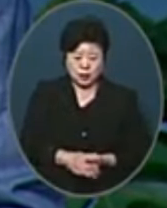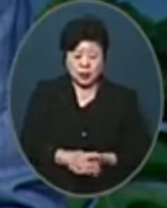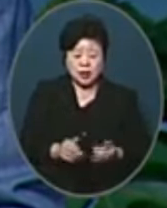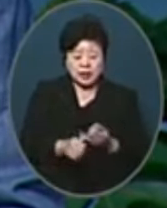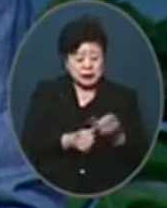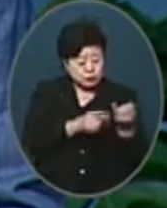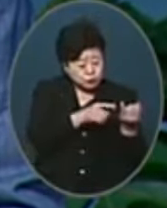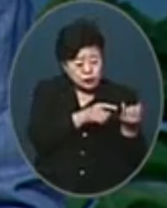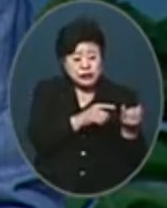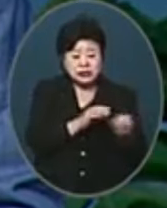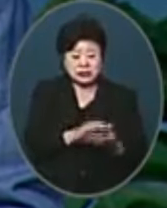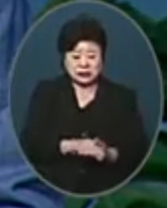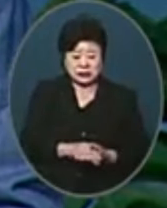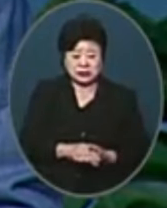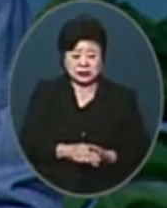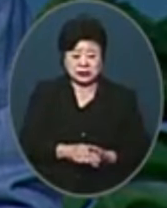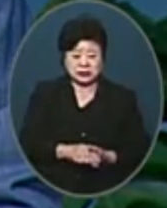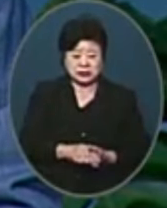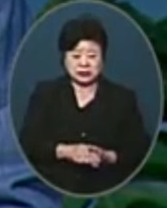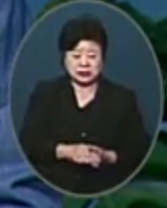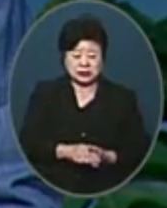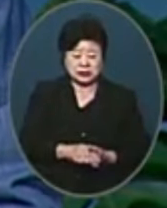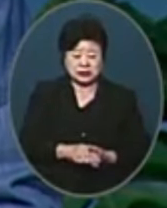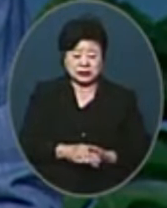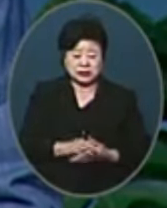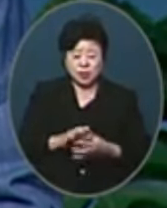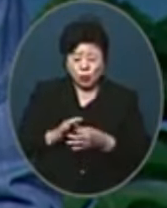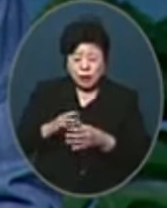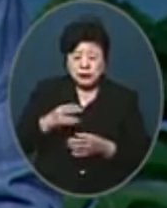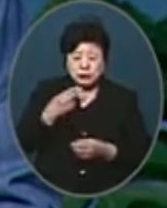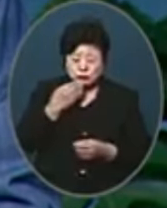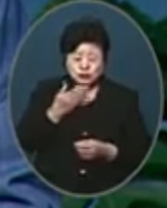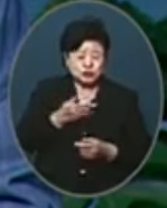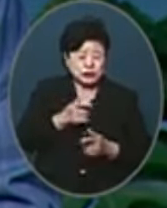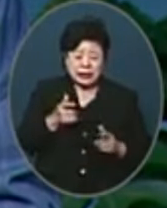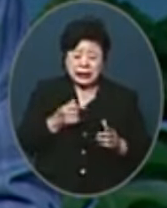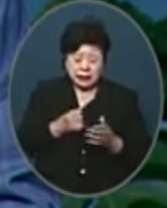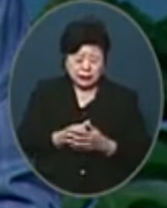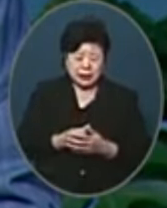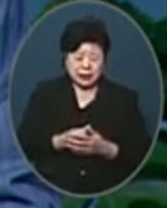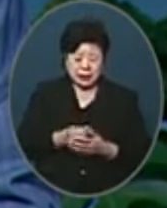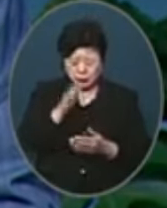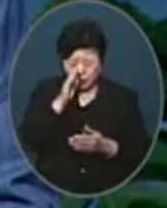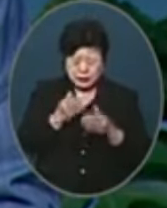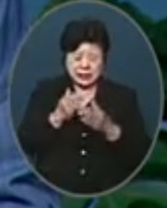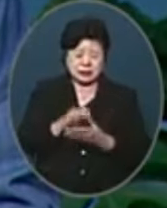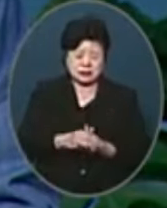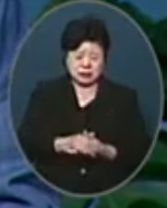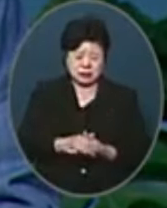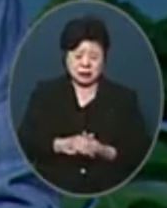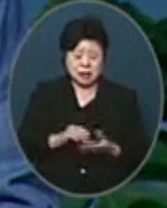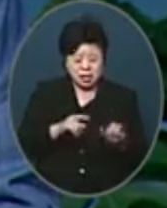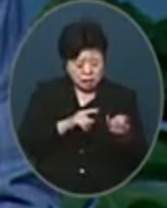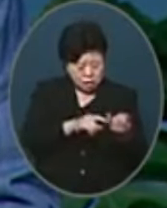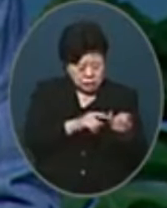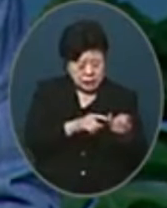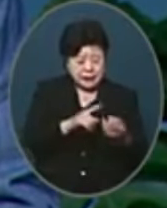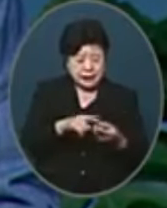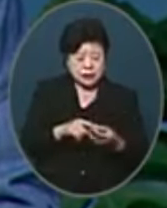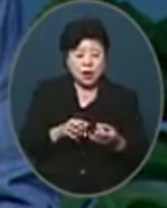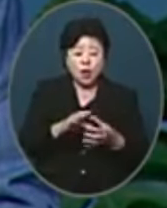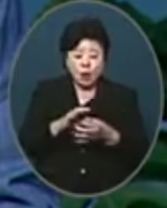아내를 그냥 내 동댕이 쳐 놓았기 때문에 저렇게 됐지 않냐. 관심을 기울여 주라.